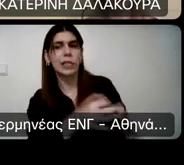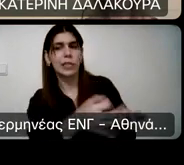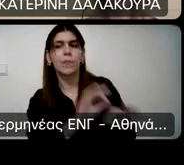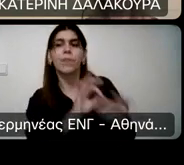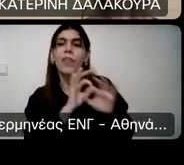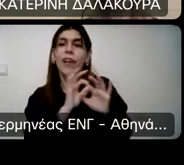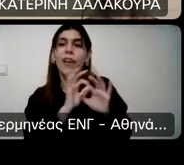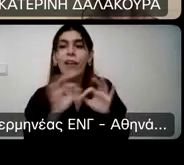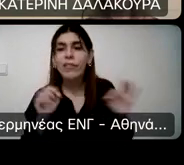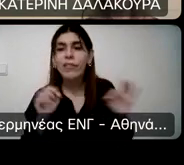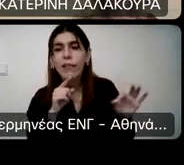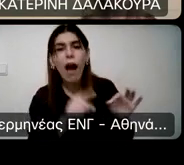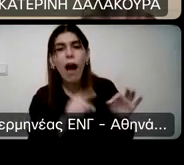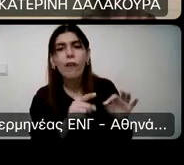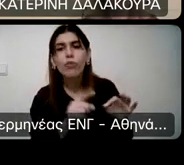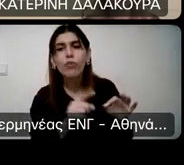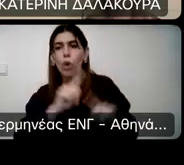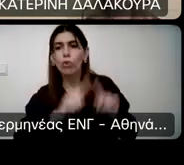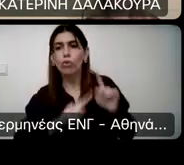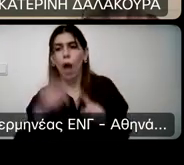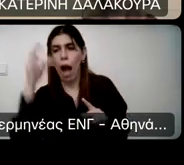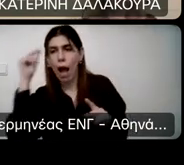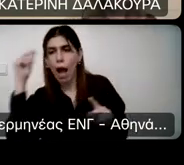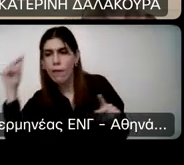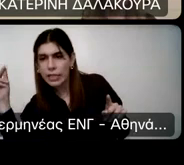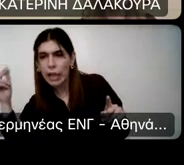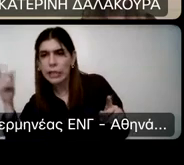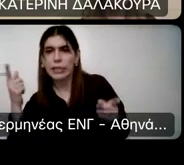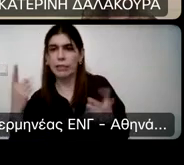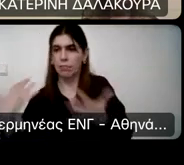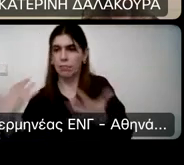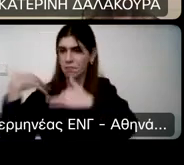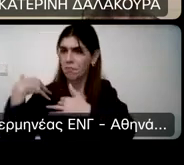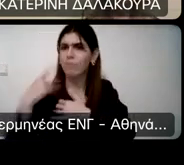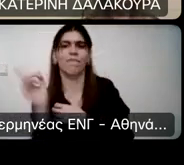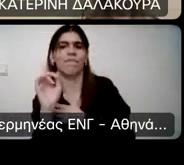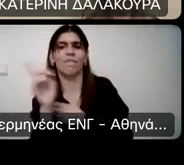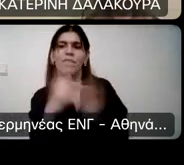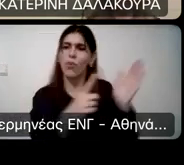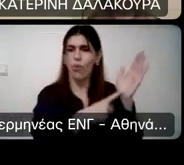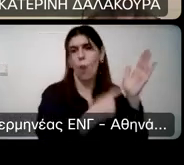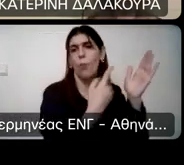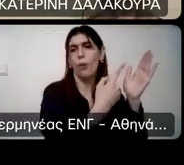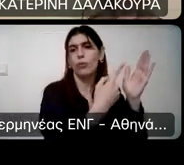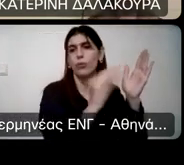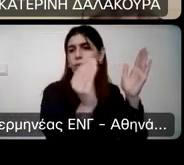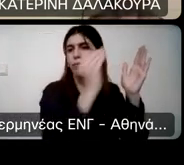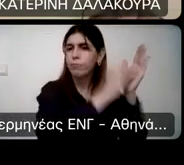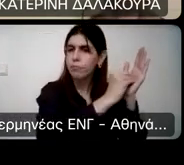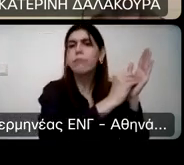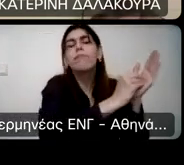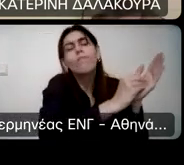του ακαδημαϊκού χώρου, αλλά κατά κάποιον τρόπο μας επιβλήθηκε με νομοθεσία και μέσα στο πλαίσιο βέβαια των